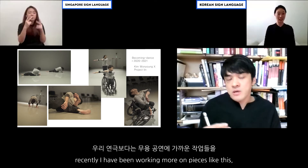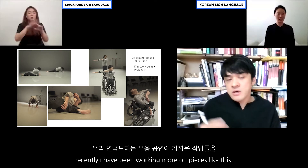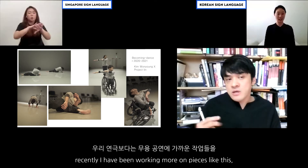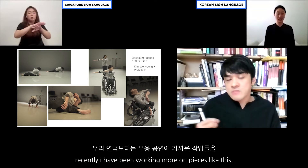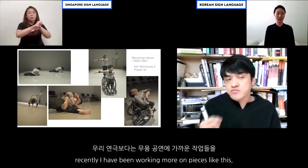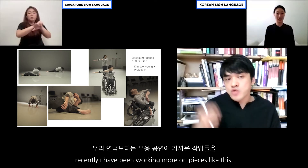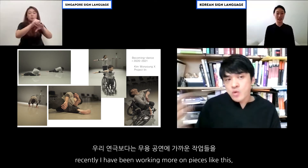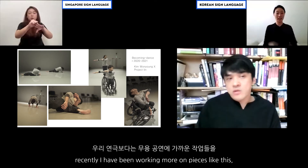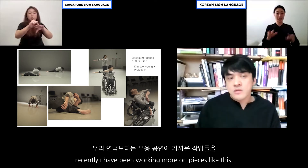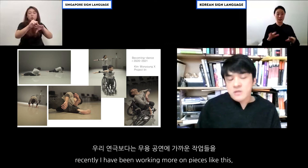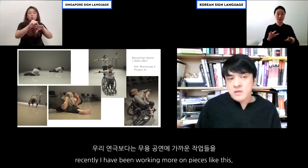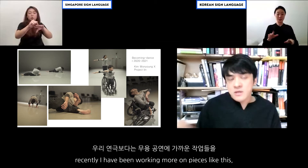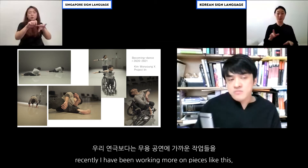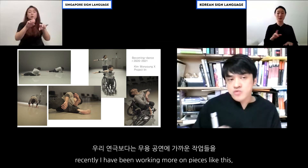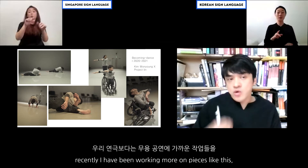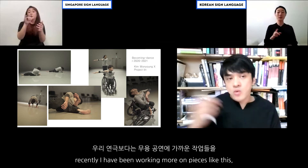더